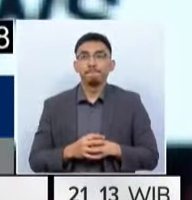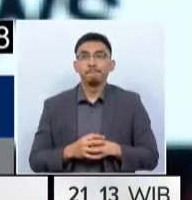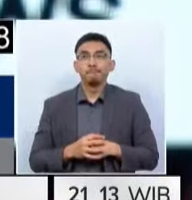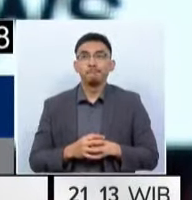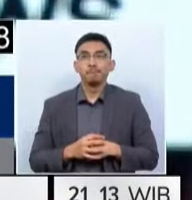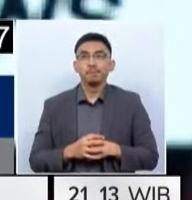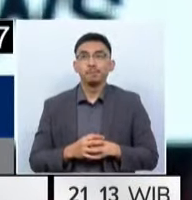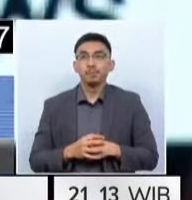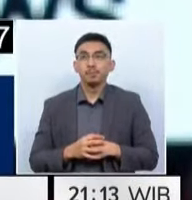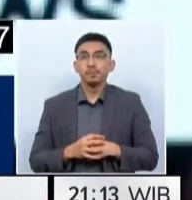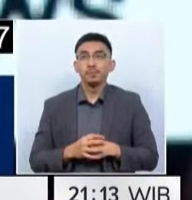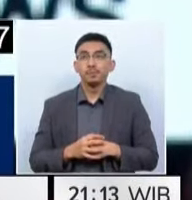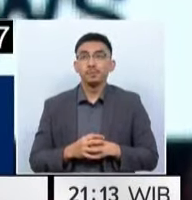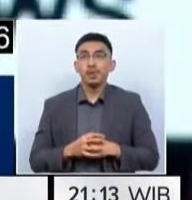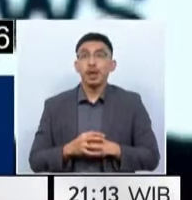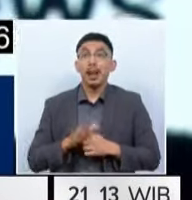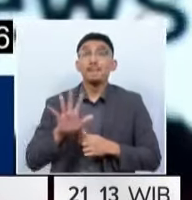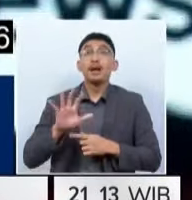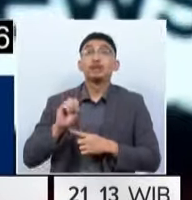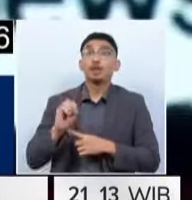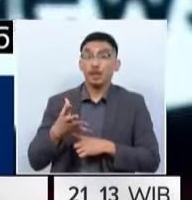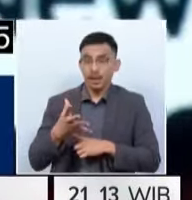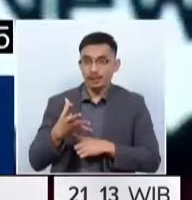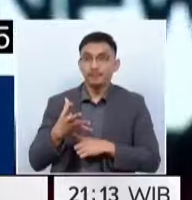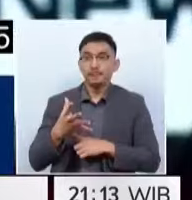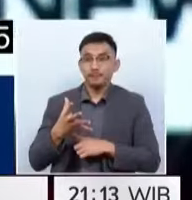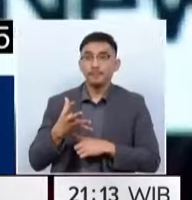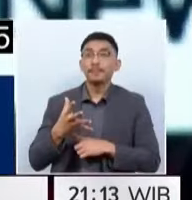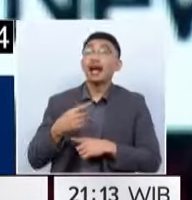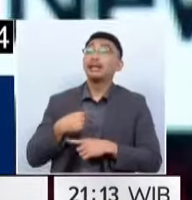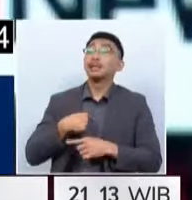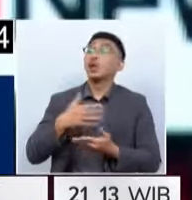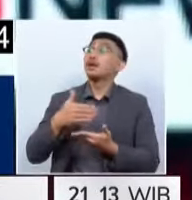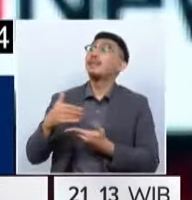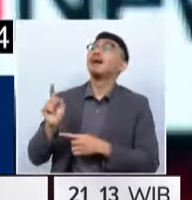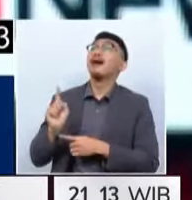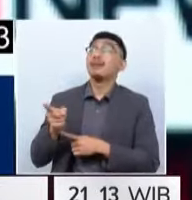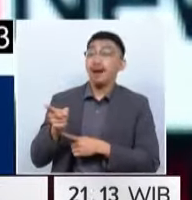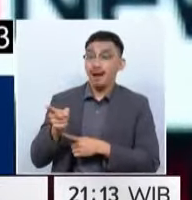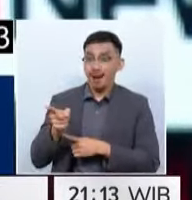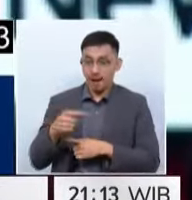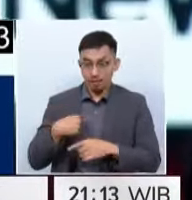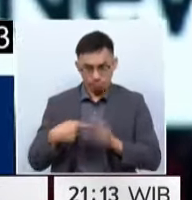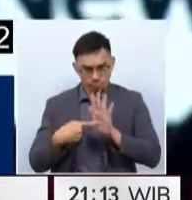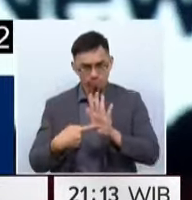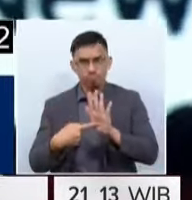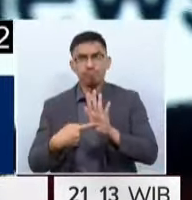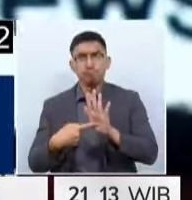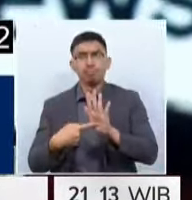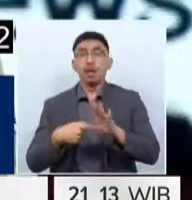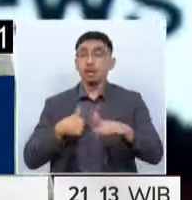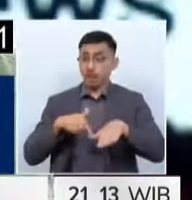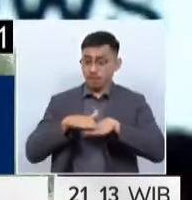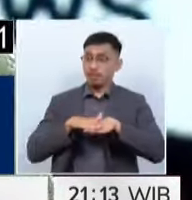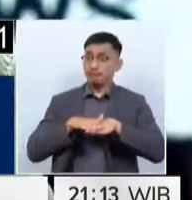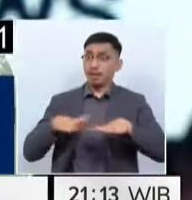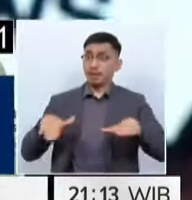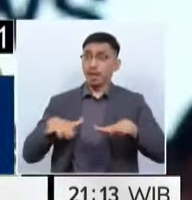juga saya punya datanya dan kemudian akan saya sampaikan Mak di meja sudah saya siapkana